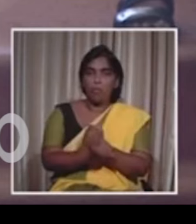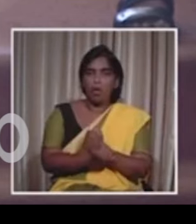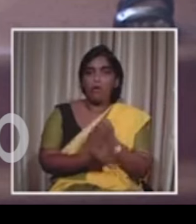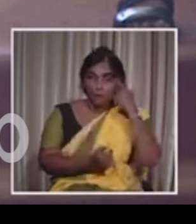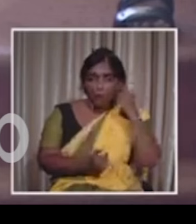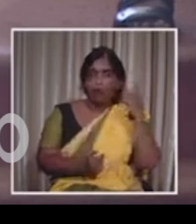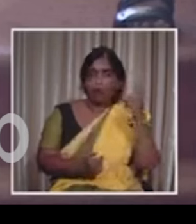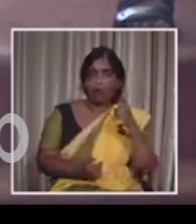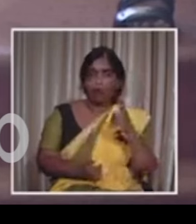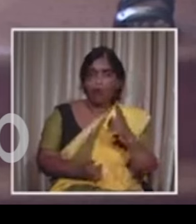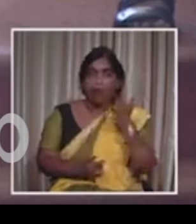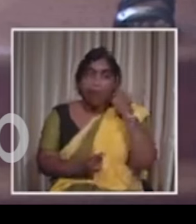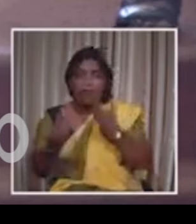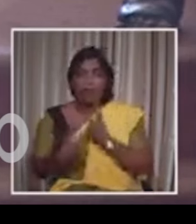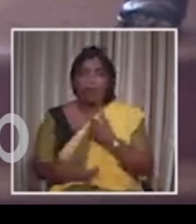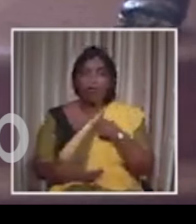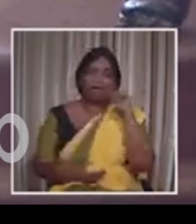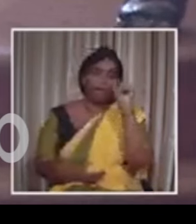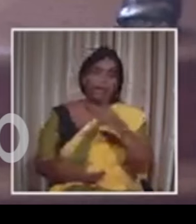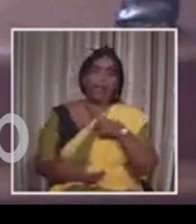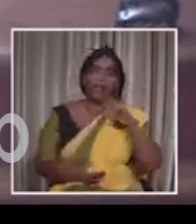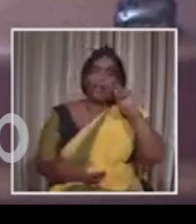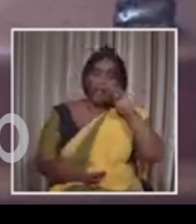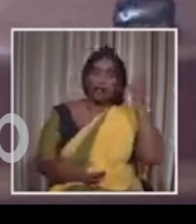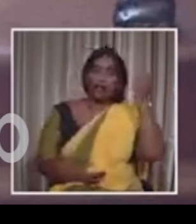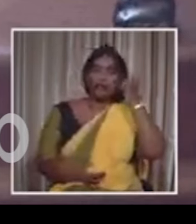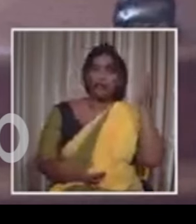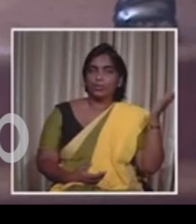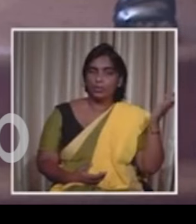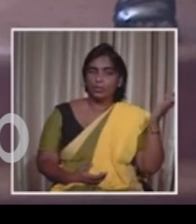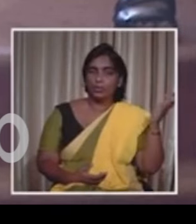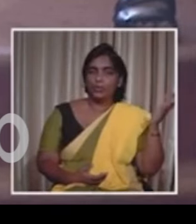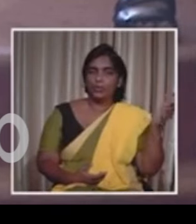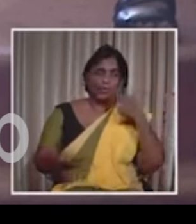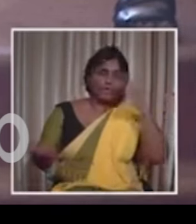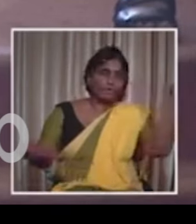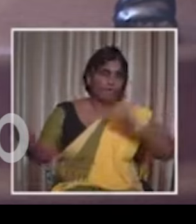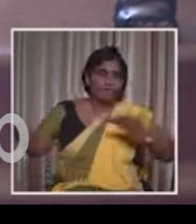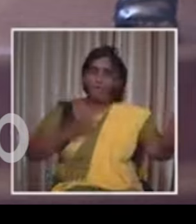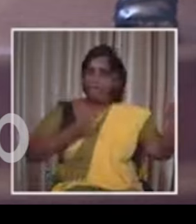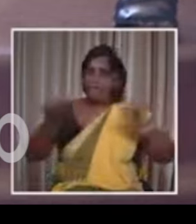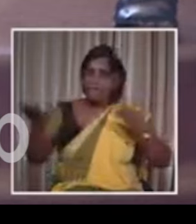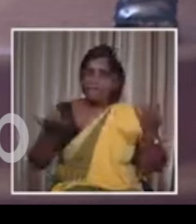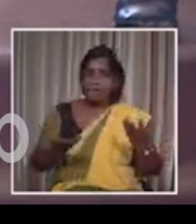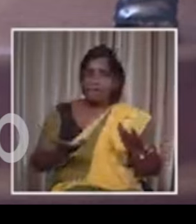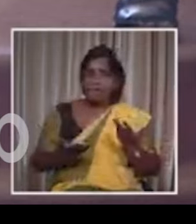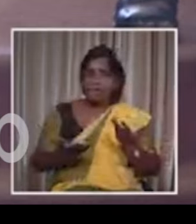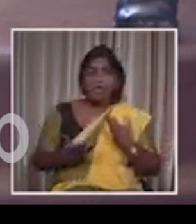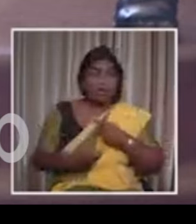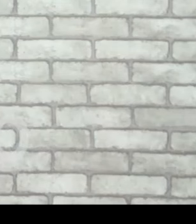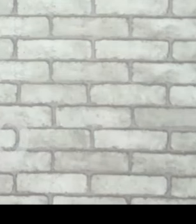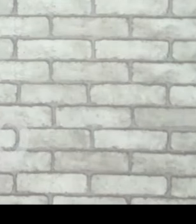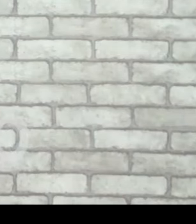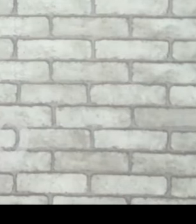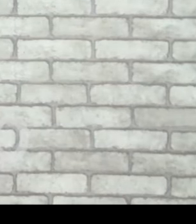දැනන් හිටියා කිව්වම කොහොමද දන්නේ කිව්වම මං කිව්වම මගේ තාත්තා දැනන් හිටියා කියලා මේකට මට ගැහුවා ගැහිල්ලක් වට කරලා මොකද්ද මං කියන්න ආවේ කියන එක